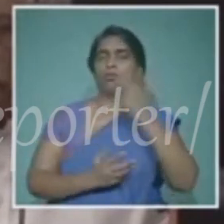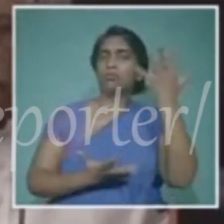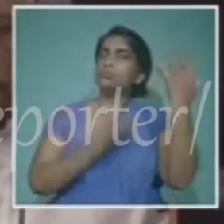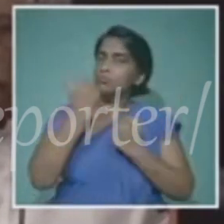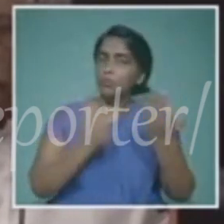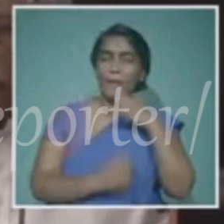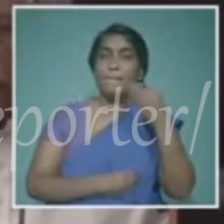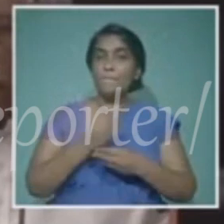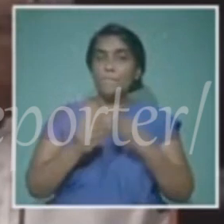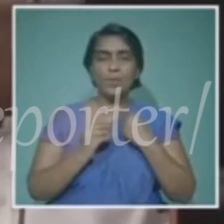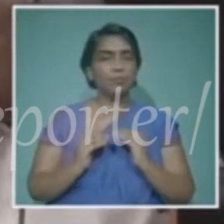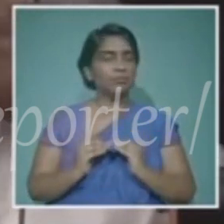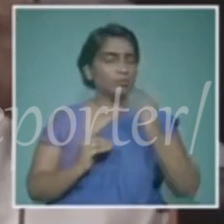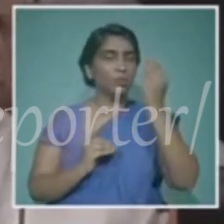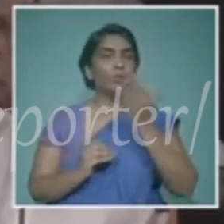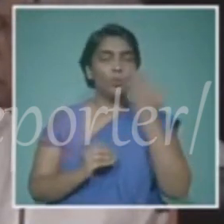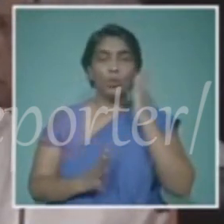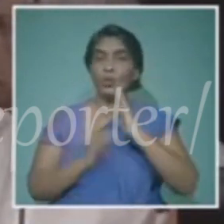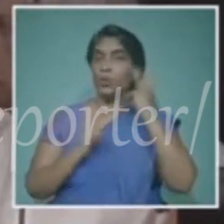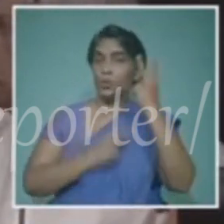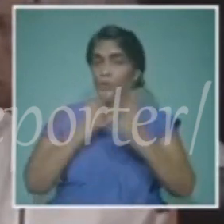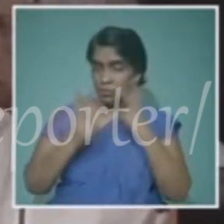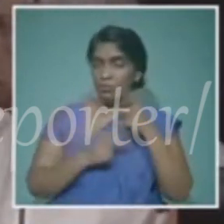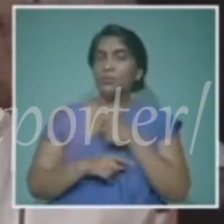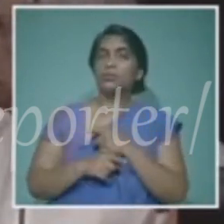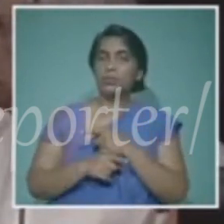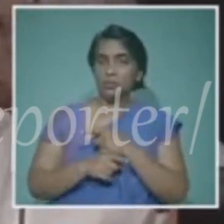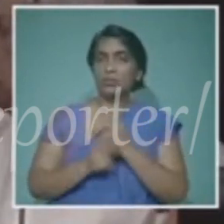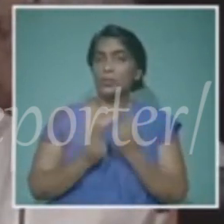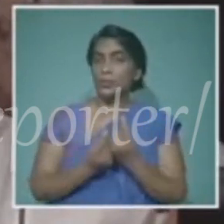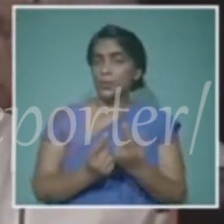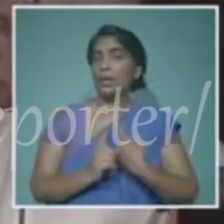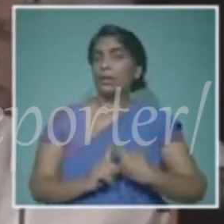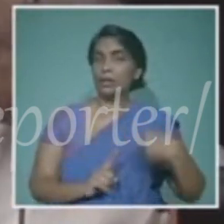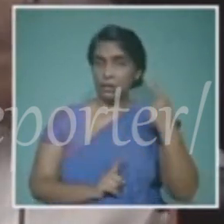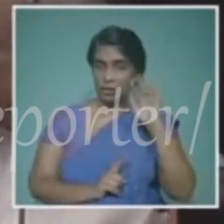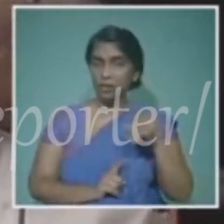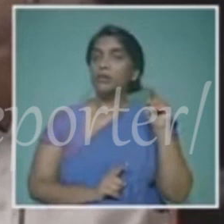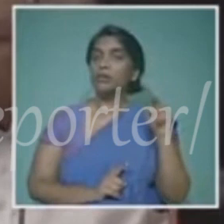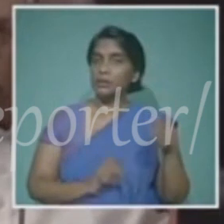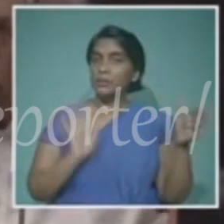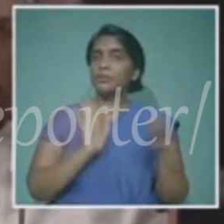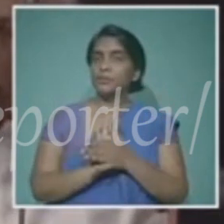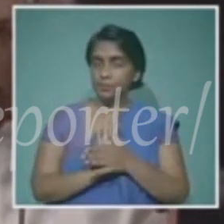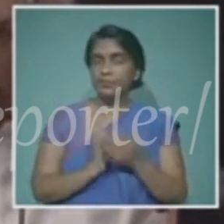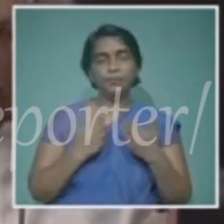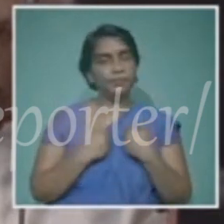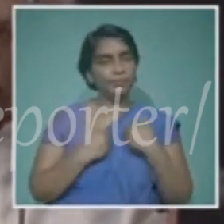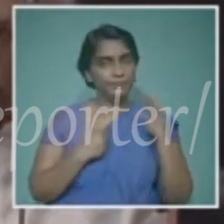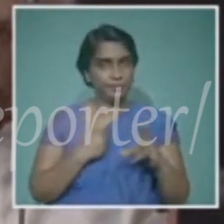පුළුවන්, නිෂ්පාදනය වැඩි කරන්න පුළුවන්, සංචාරක ව්‍යාපාරයේ ශීඝ්‍රයෙන් දියුණු කළා. ඒ එක්කම අපේ